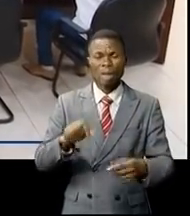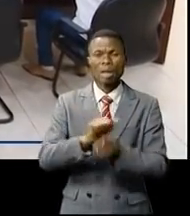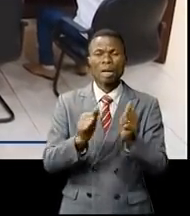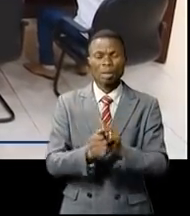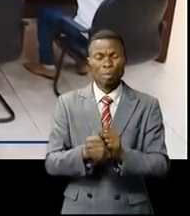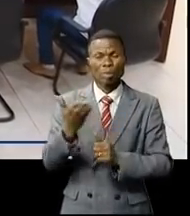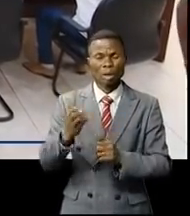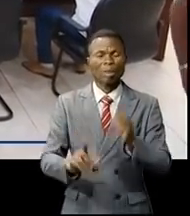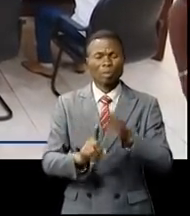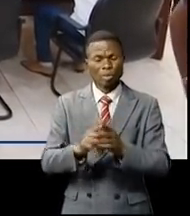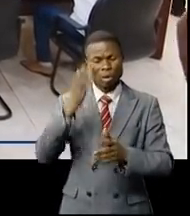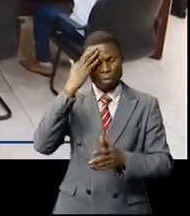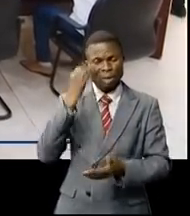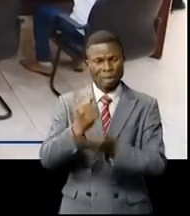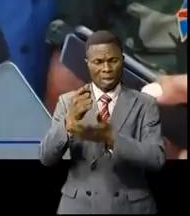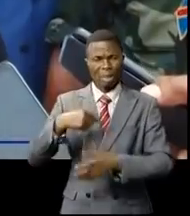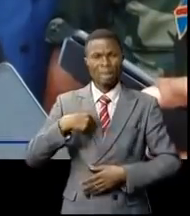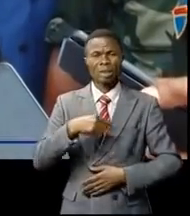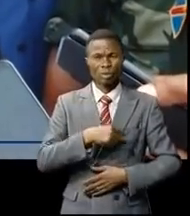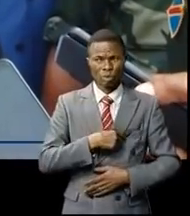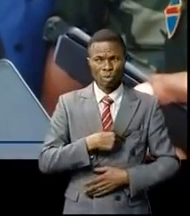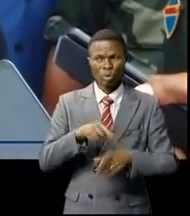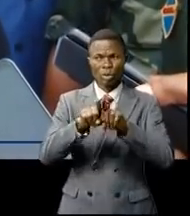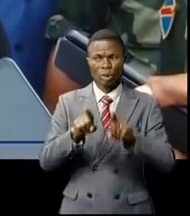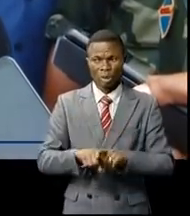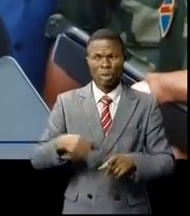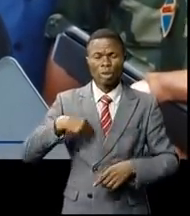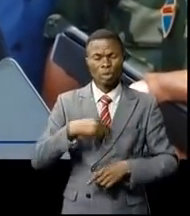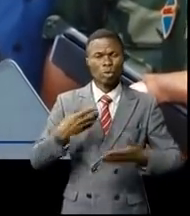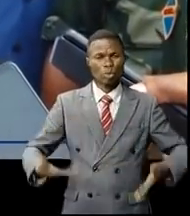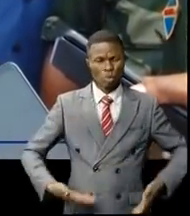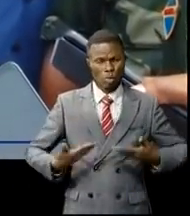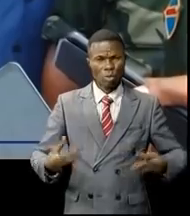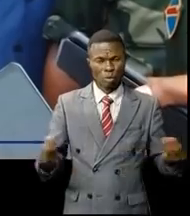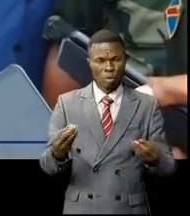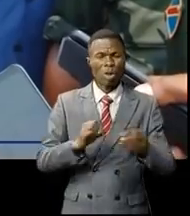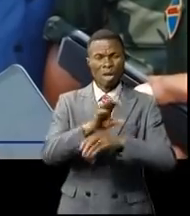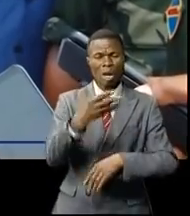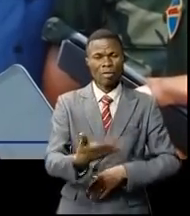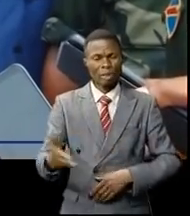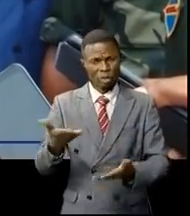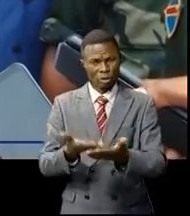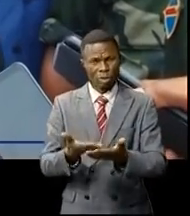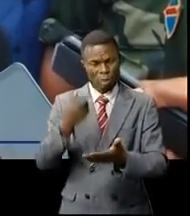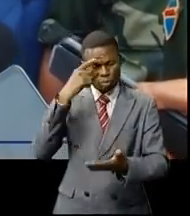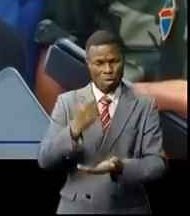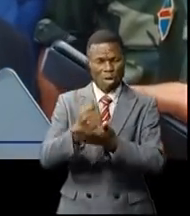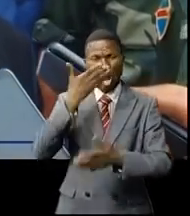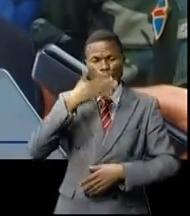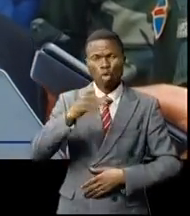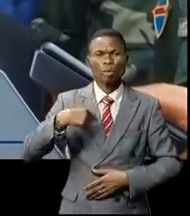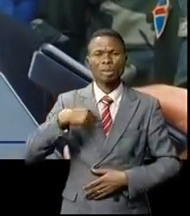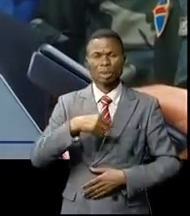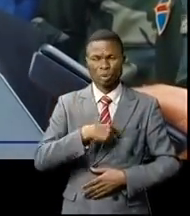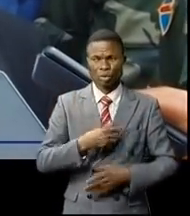nous assister à nous venir en aide et nous pouvons être contents quand on nous envoie du matériel pour qui paie nos